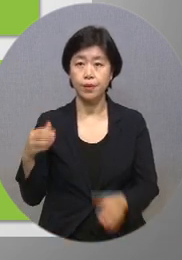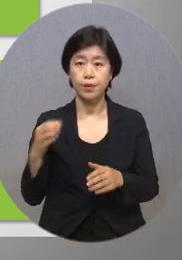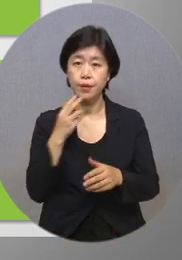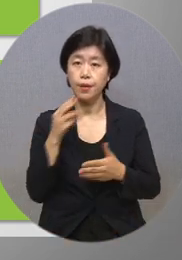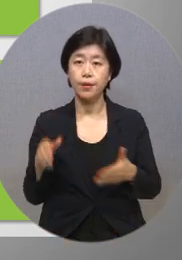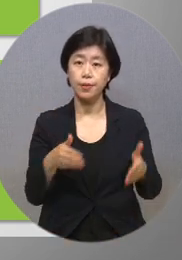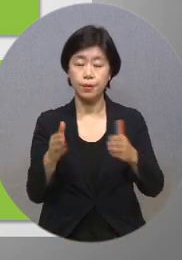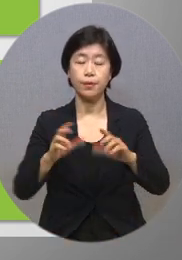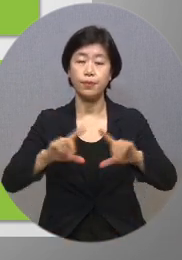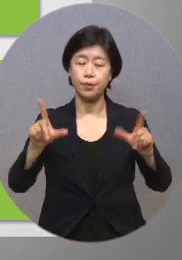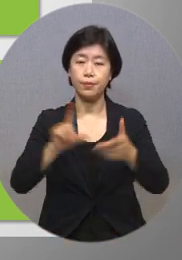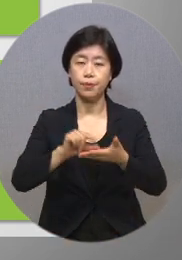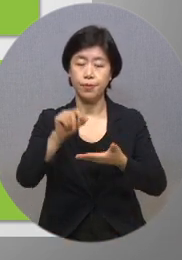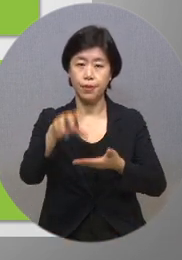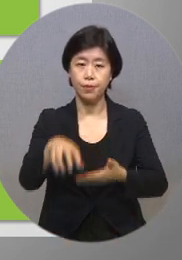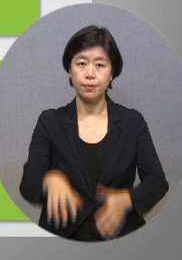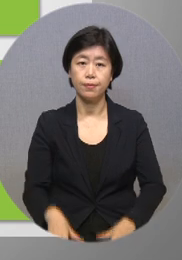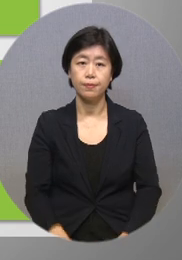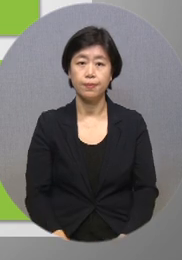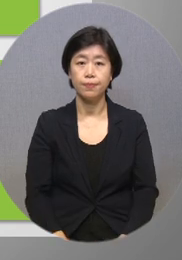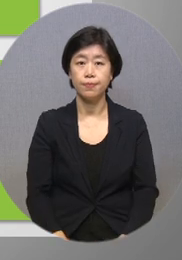담당지사는 경기 동부지사입니다.